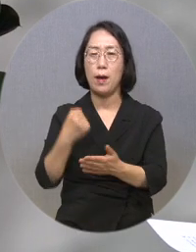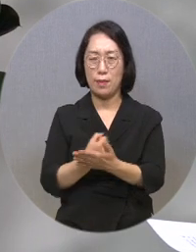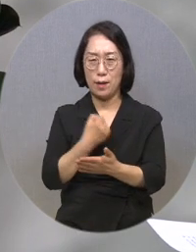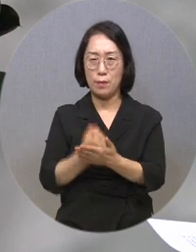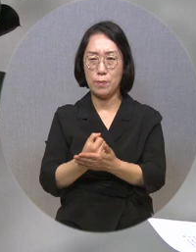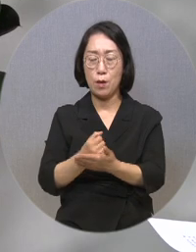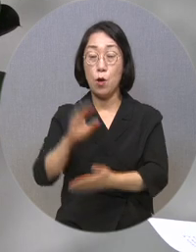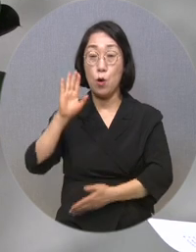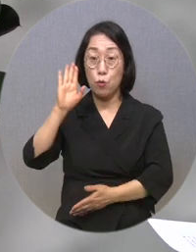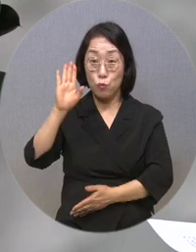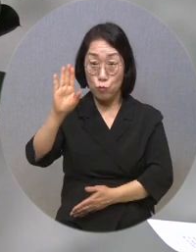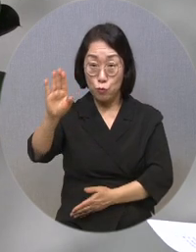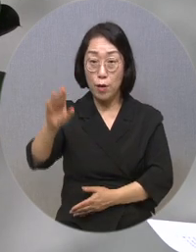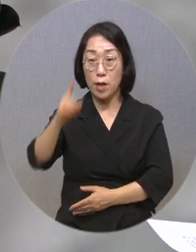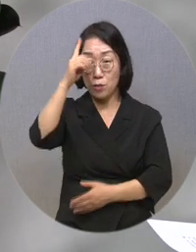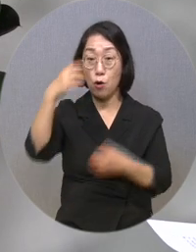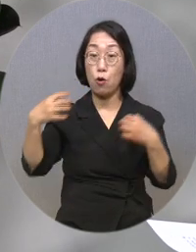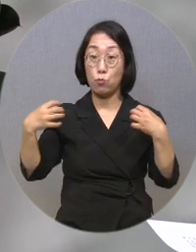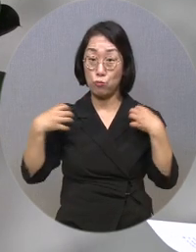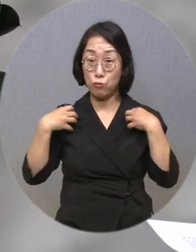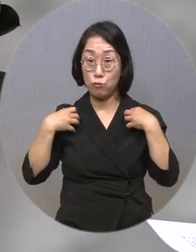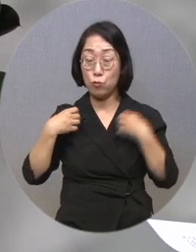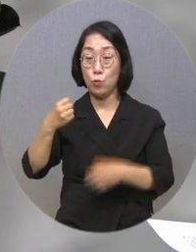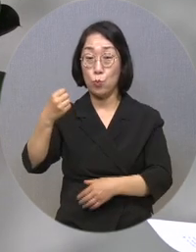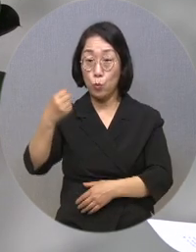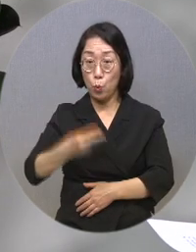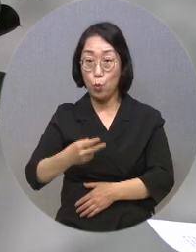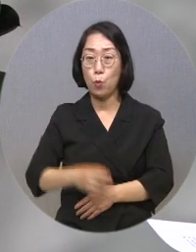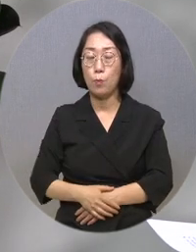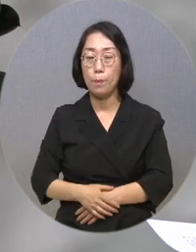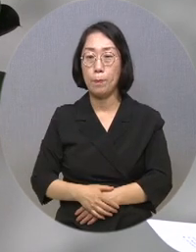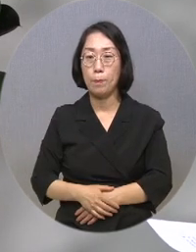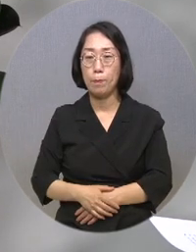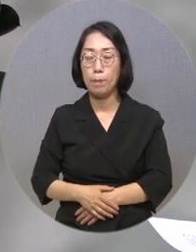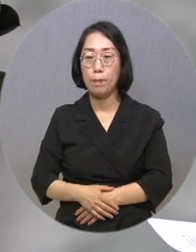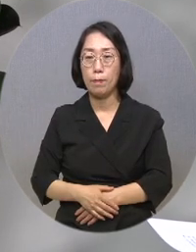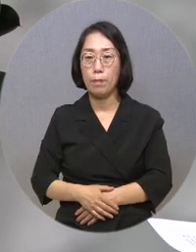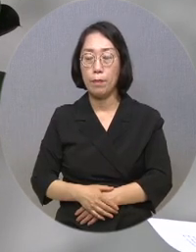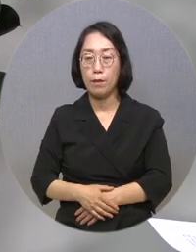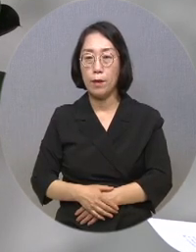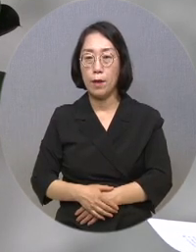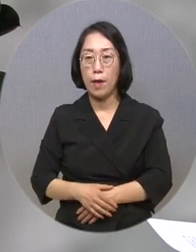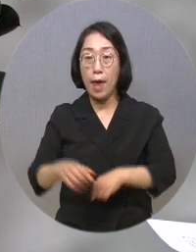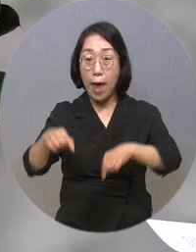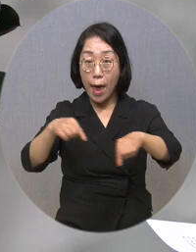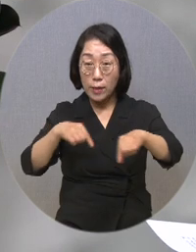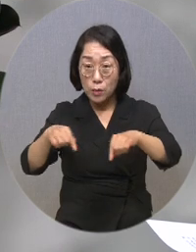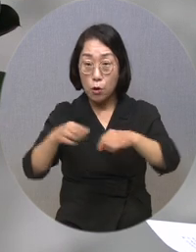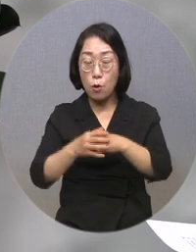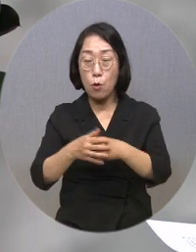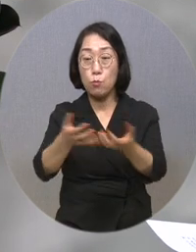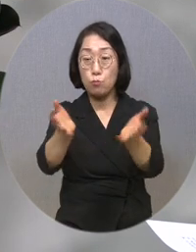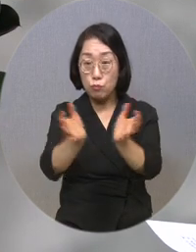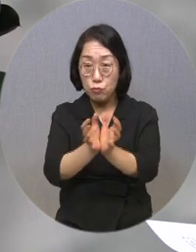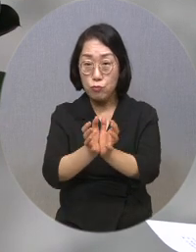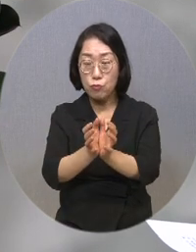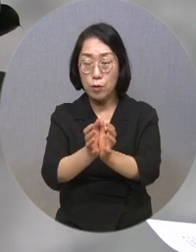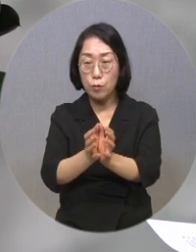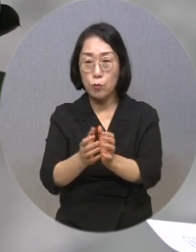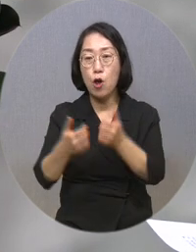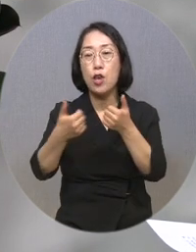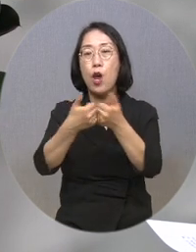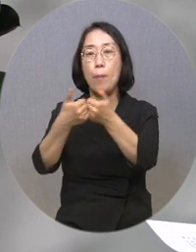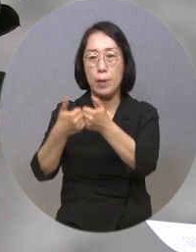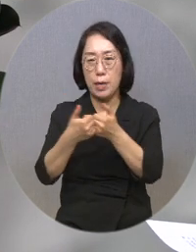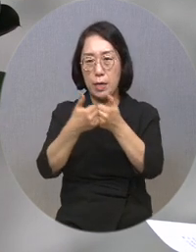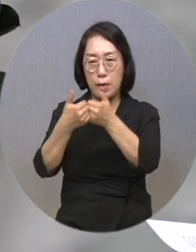이후에 정부를 상대로 그다음에 예를 들면 행자부 그다음에 경기를 상대로 협의를 하고